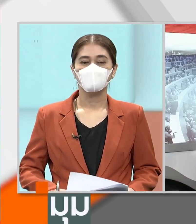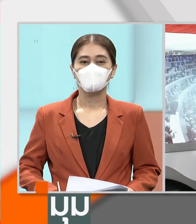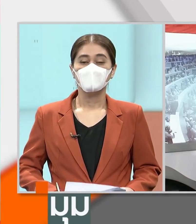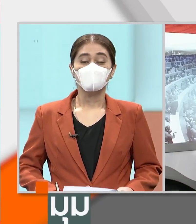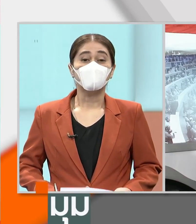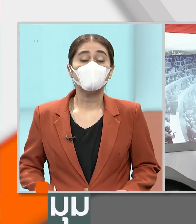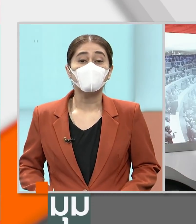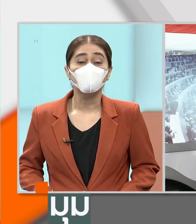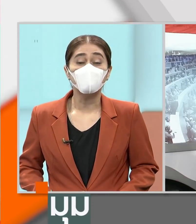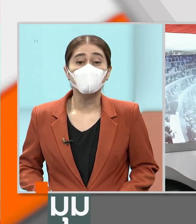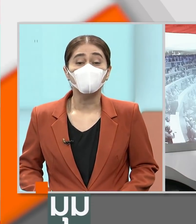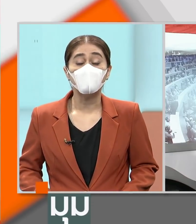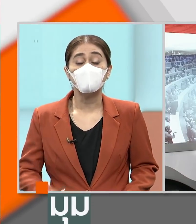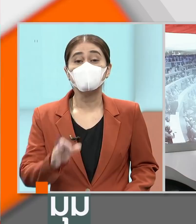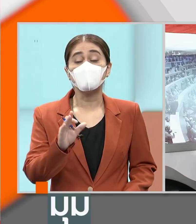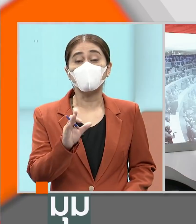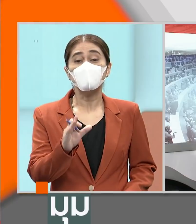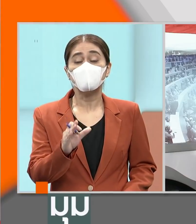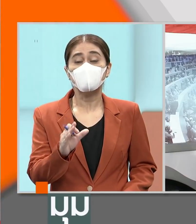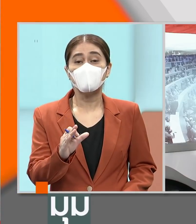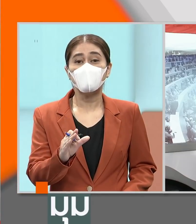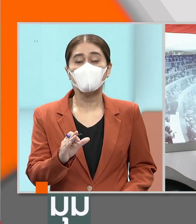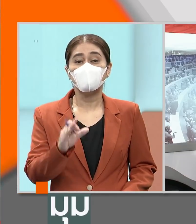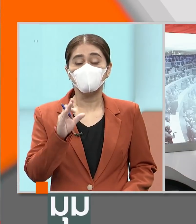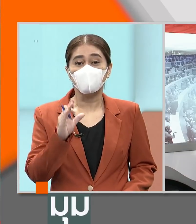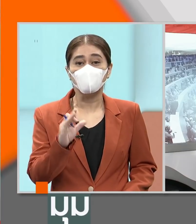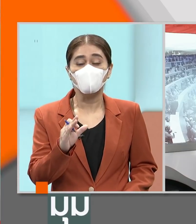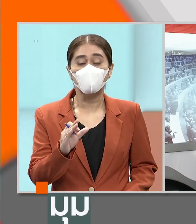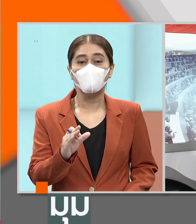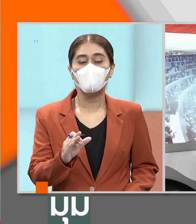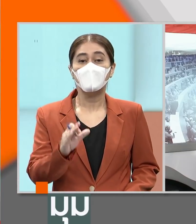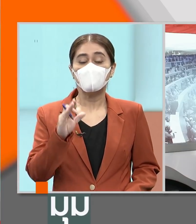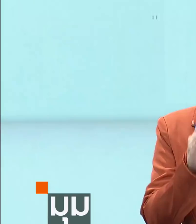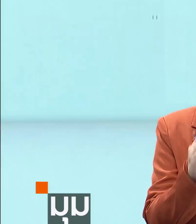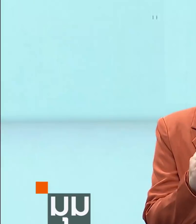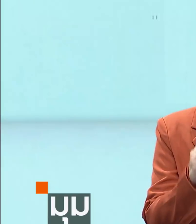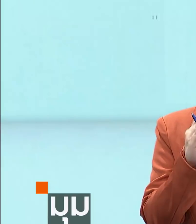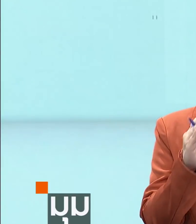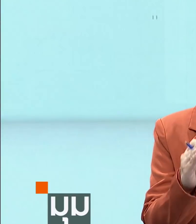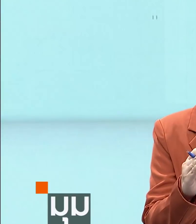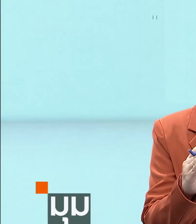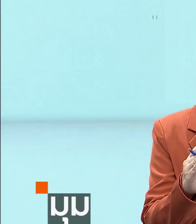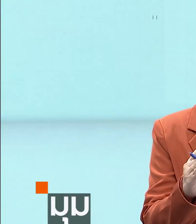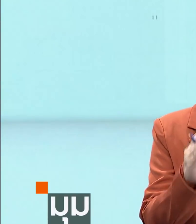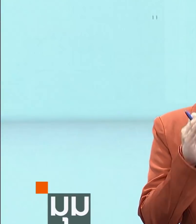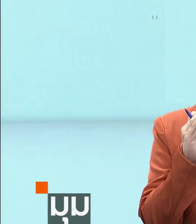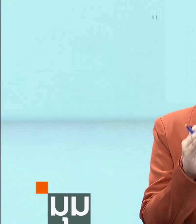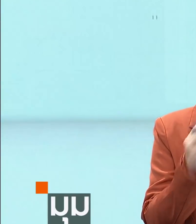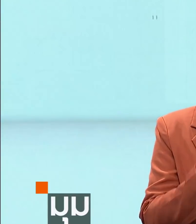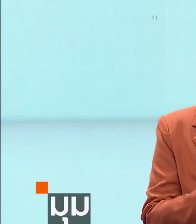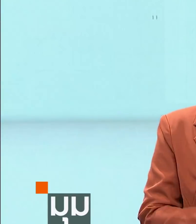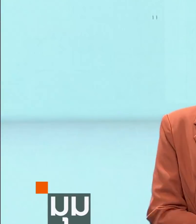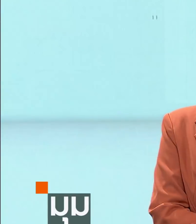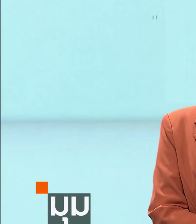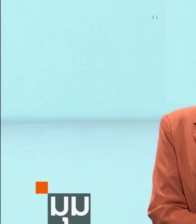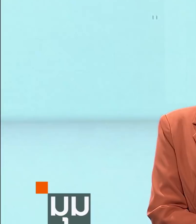เปล่าครับ ตอนแรกเราวิเคราะห์กันว่าอีก3 เดือนข้างหน้าเราจะรู้ค่ะว่าใครจะอยู่ใครจะไประหว่